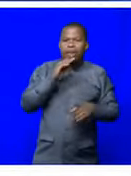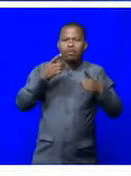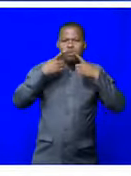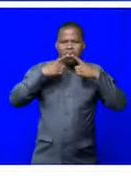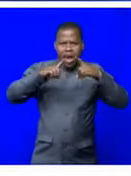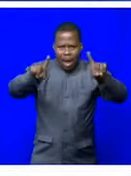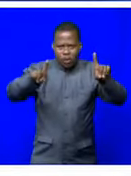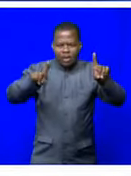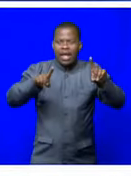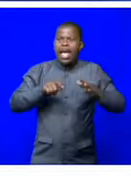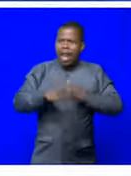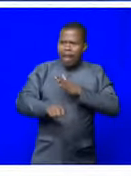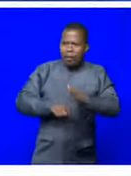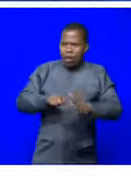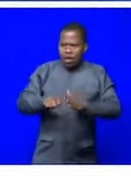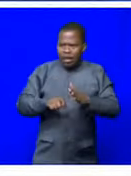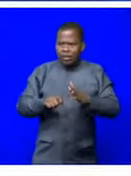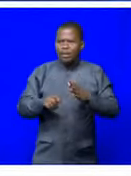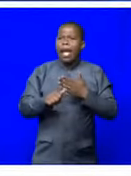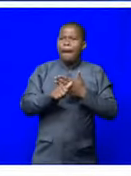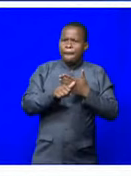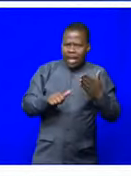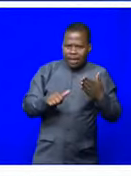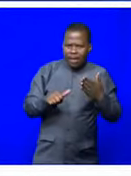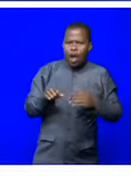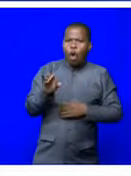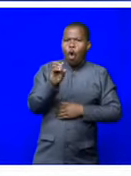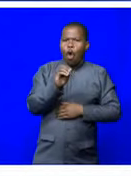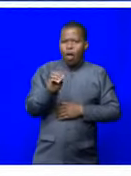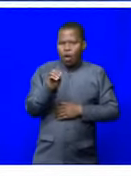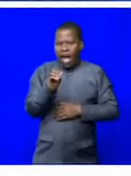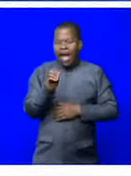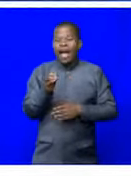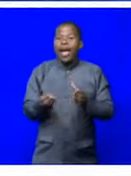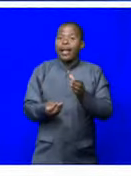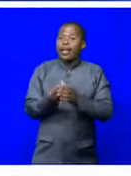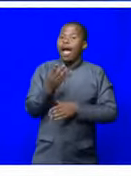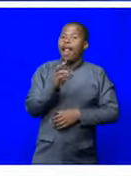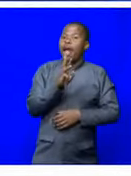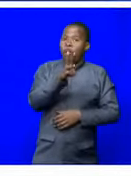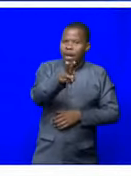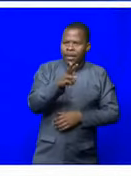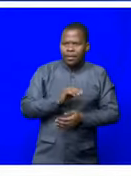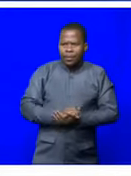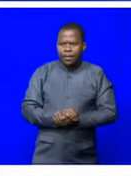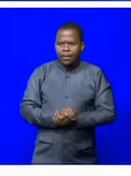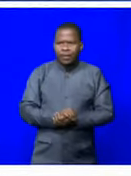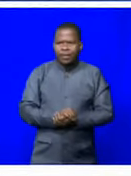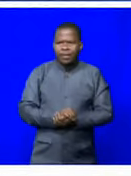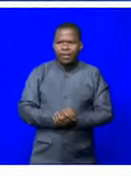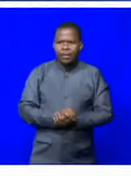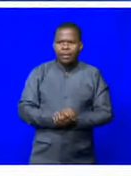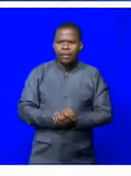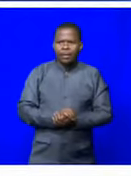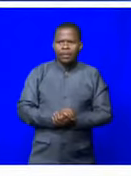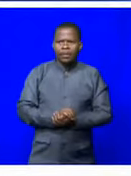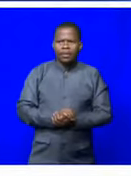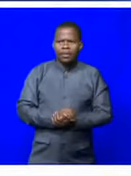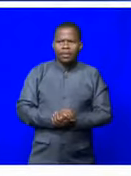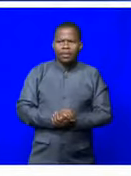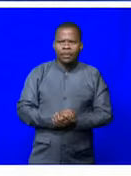msebenzi utawuqala ungakapheli lomnyaka batawuqala kusethapha kulenyanga